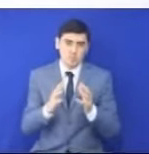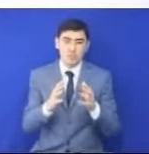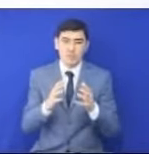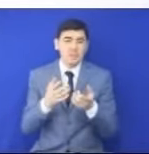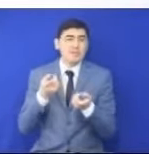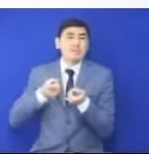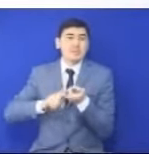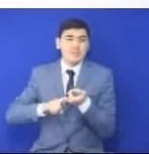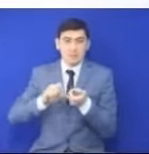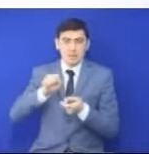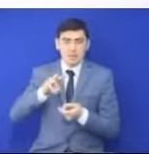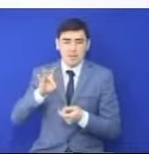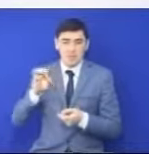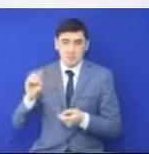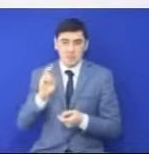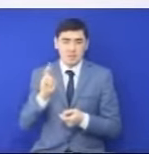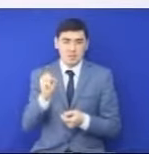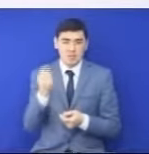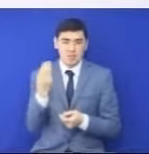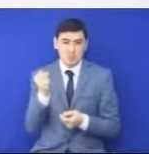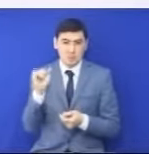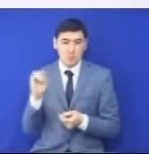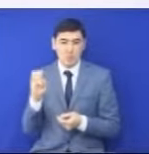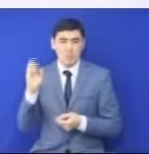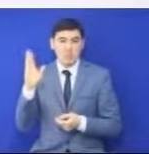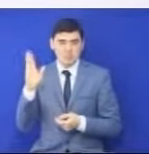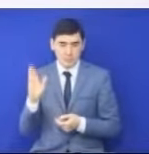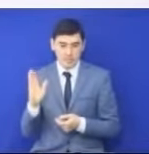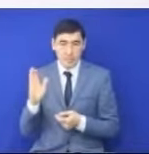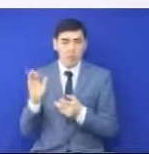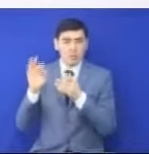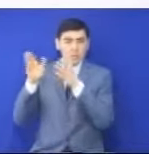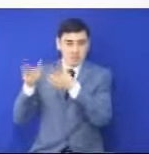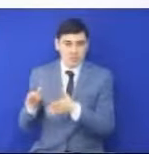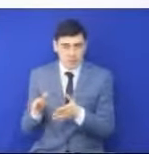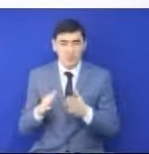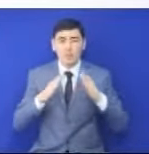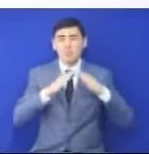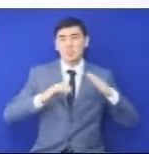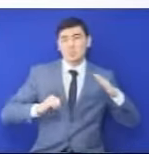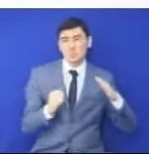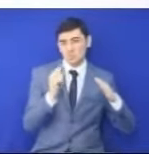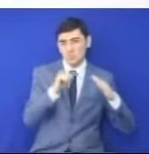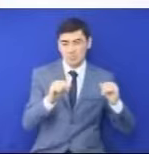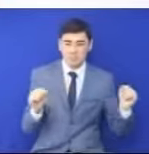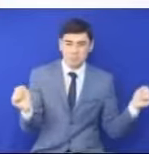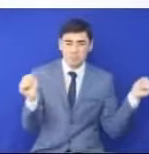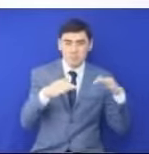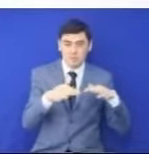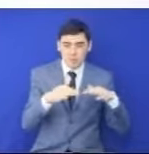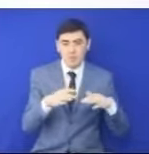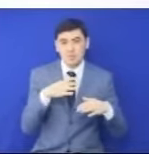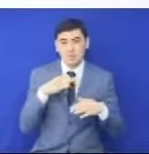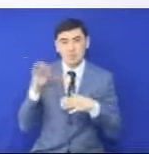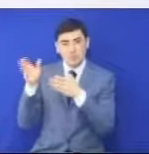Шаубаева. Недавно в Доме дружбы впервые прошел познавательный час на трех языках, который был посвящен жизни и творческой деятельности выдающегося казахского певца